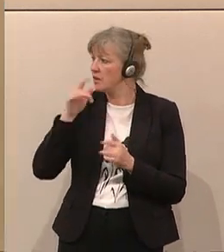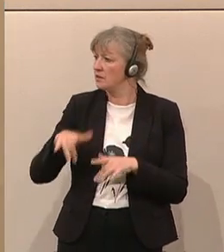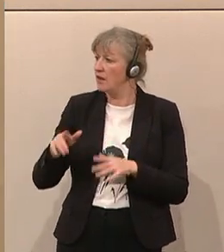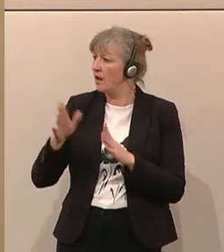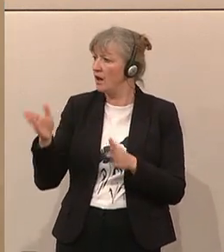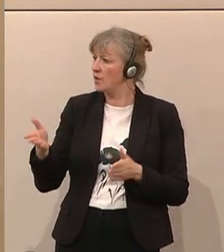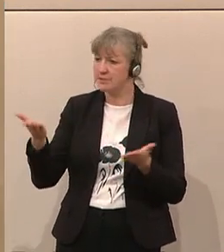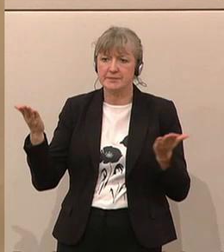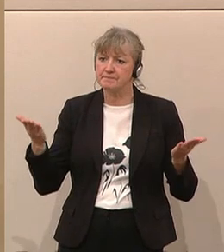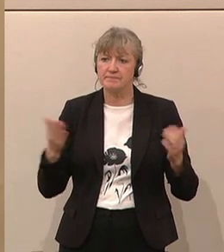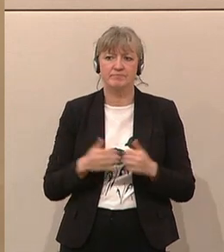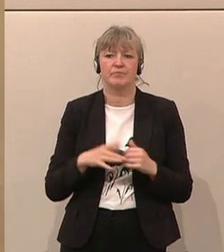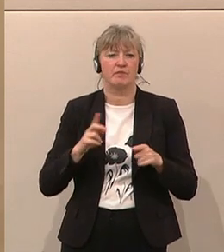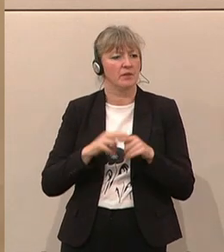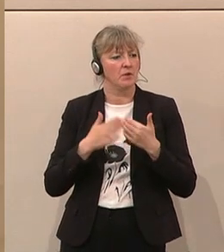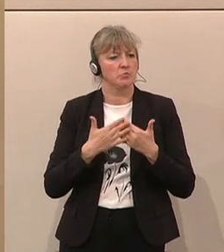Haus,